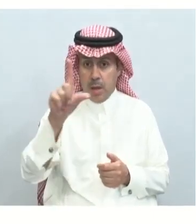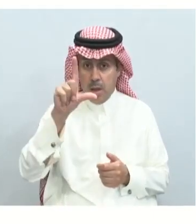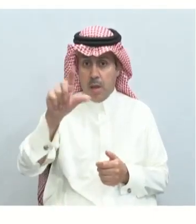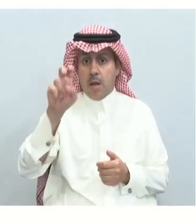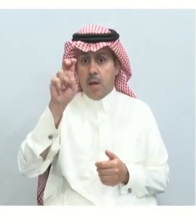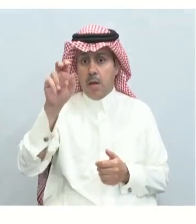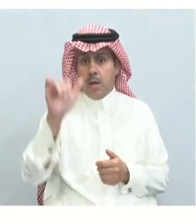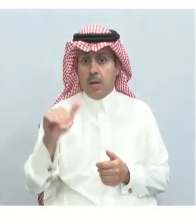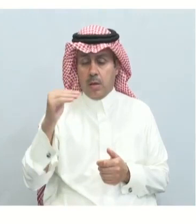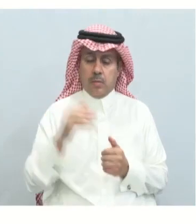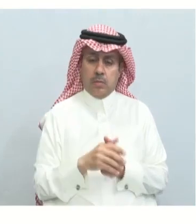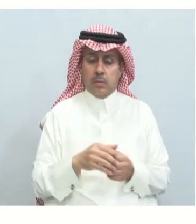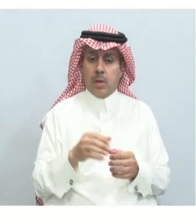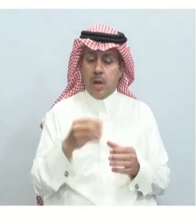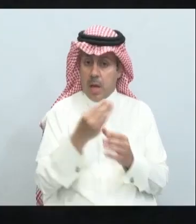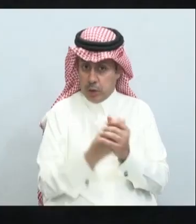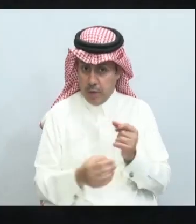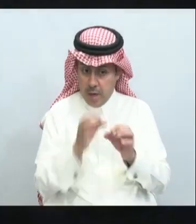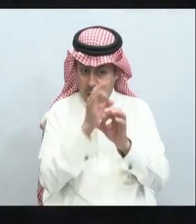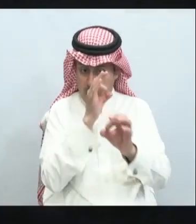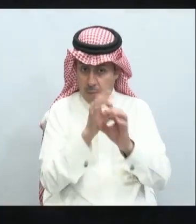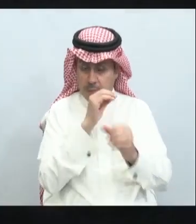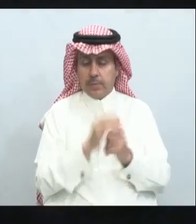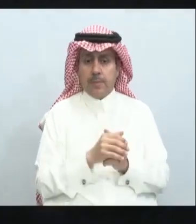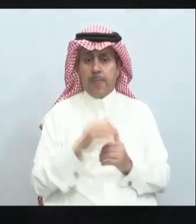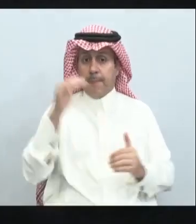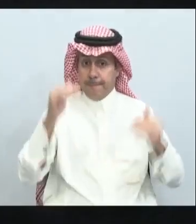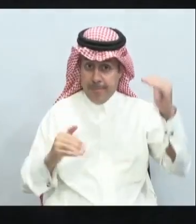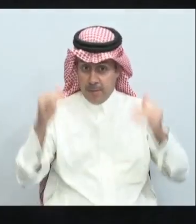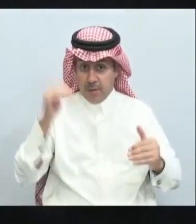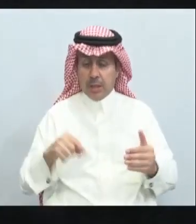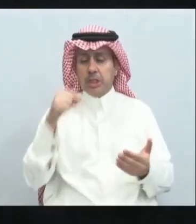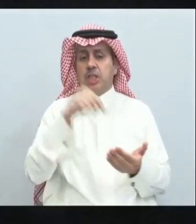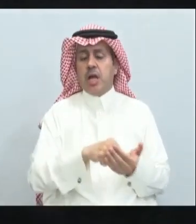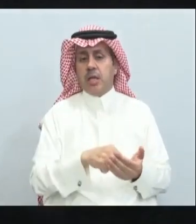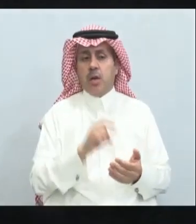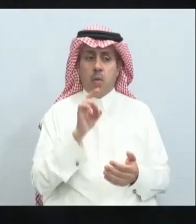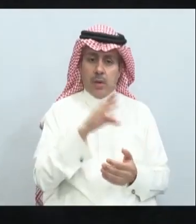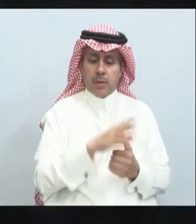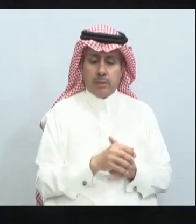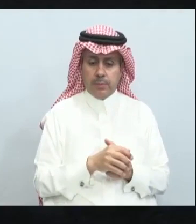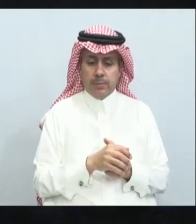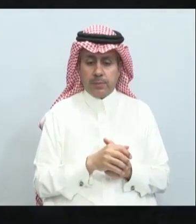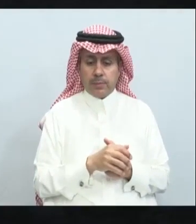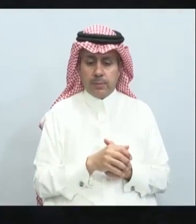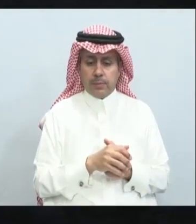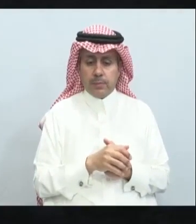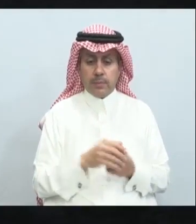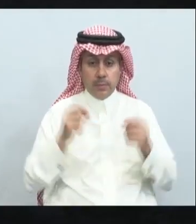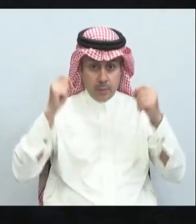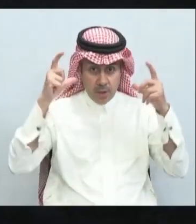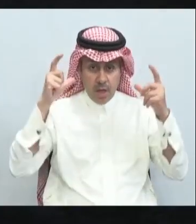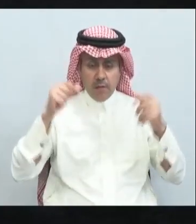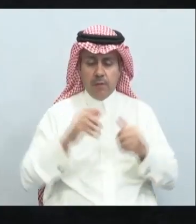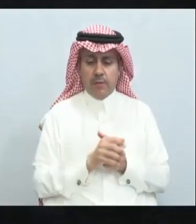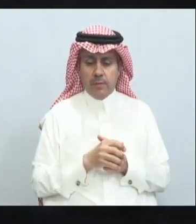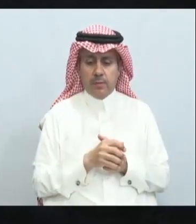باطفال الانابيب وبعض العلماء يفرق بين الداخلي والخارجي ف سنتعرف الان